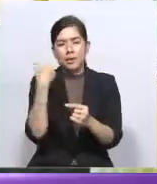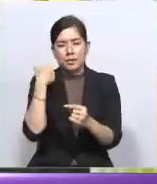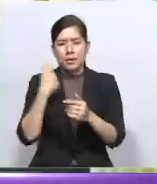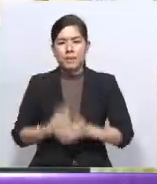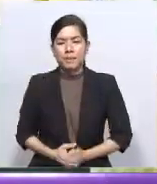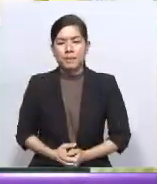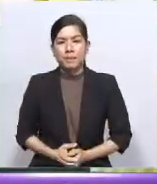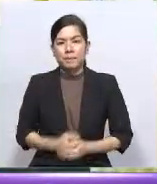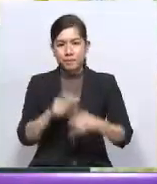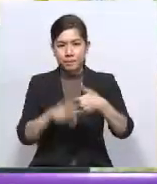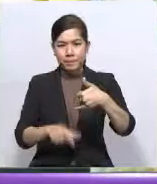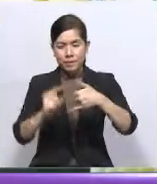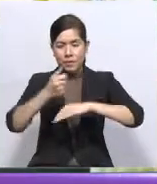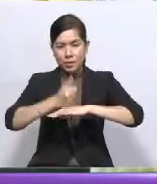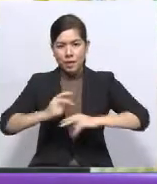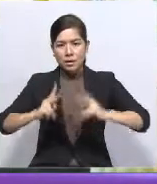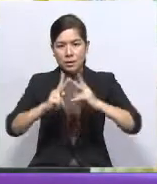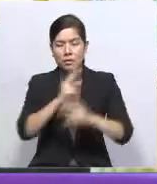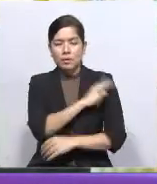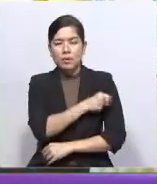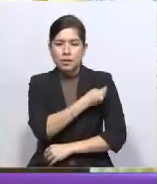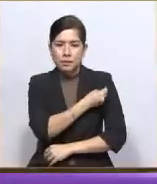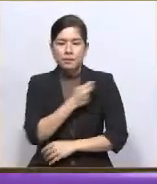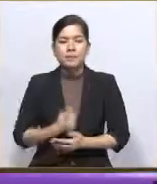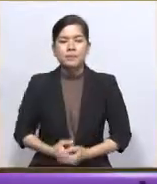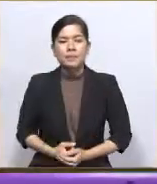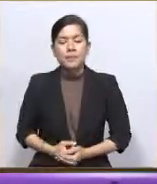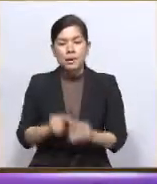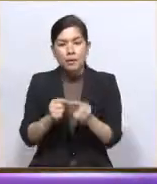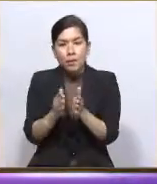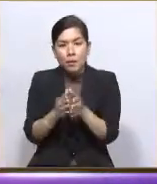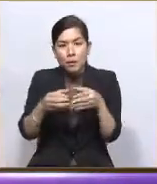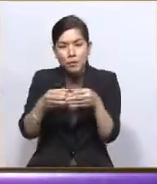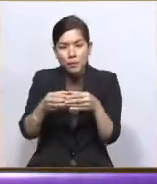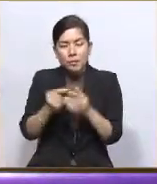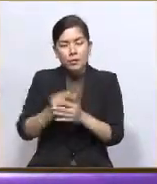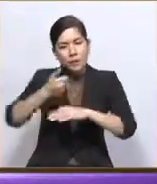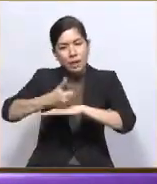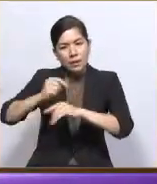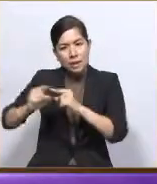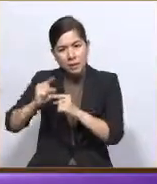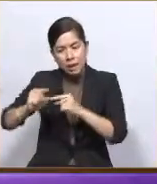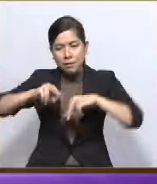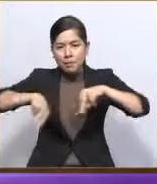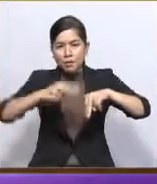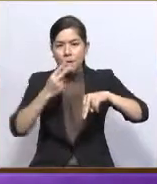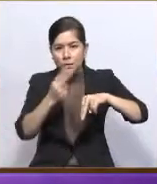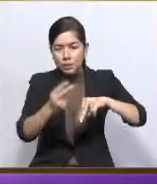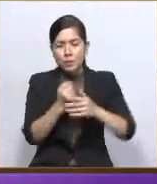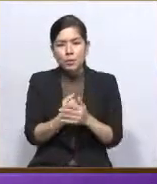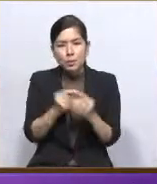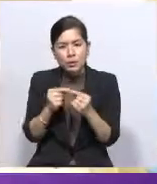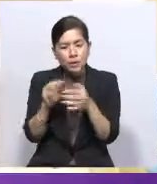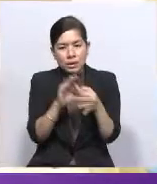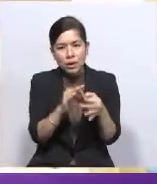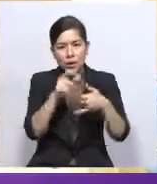นายแพทย์ปิยสกลสกลสัตยาธรรัฐมนตรีว่าการกระทรวงสาธารณสุขพร้อมด้วยผู้บริหารกระทรวงนะครับลงพื้นที่ตรวจราชการติดตามการดูแ